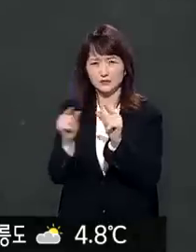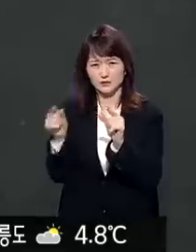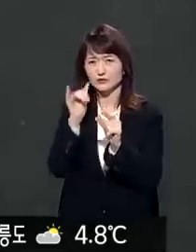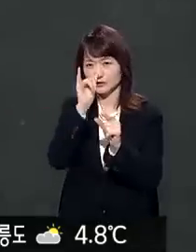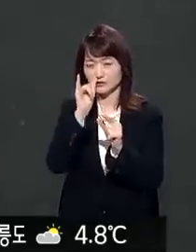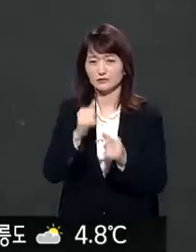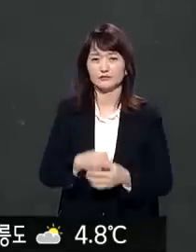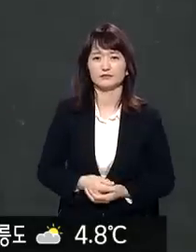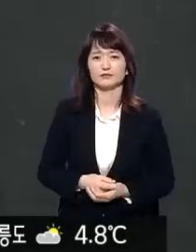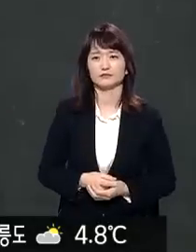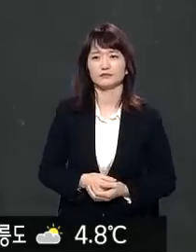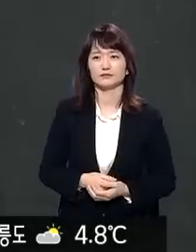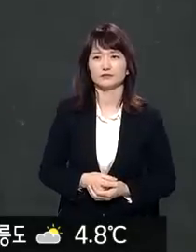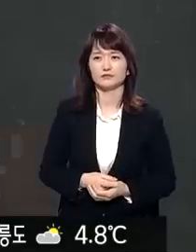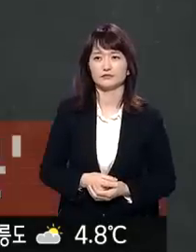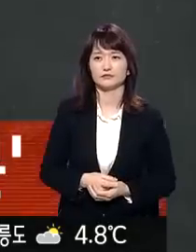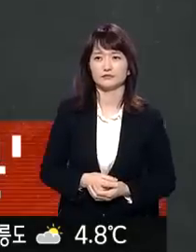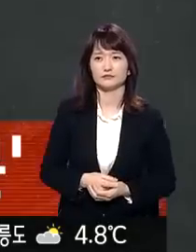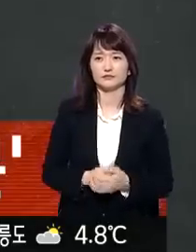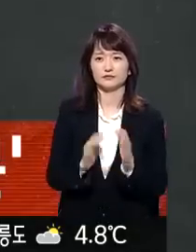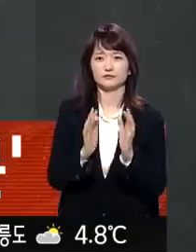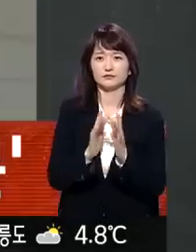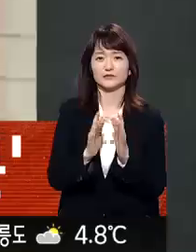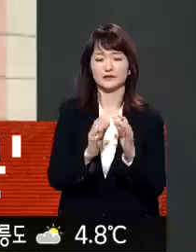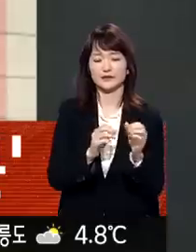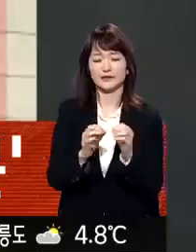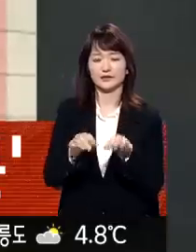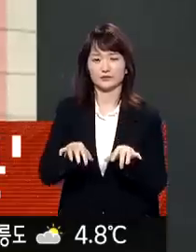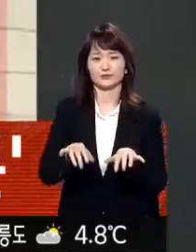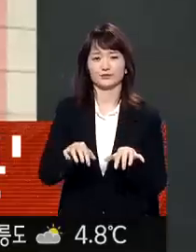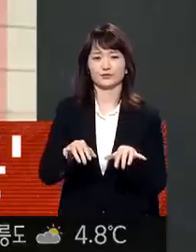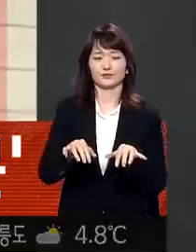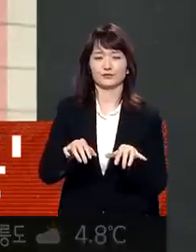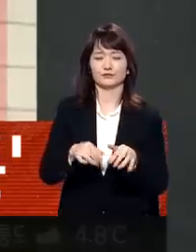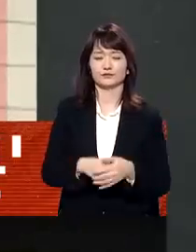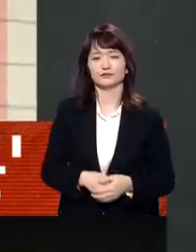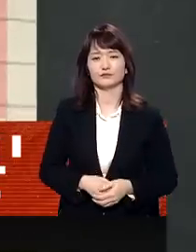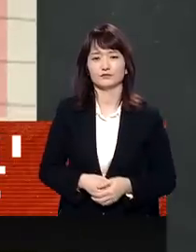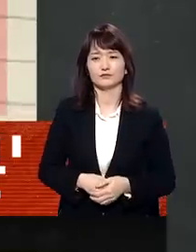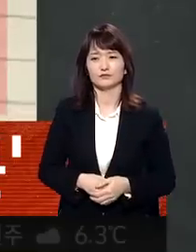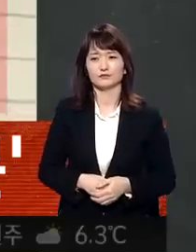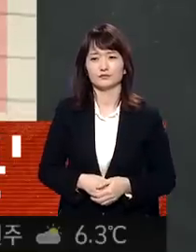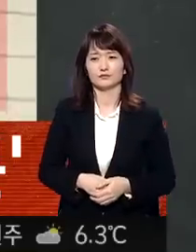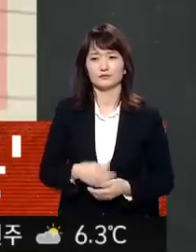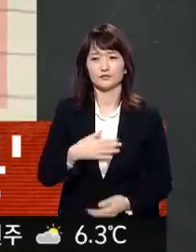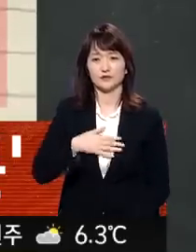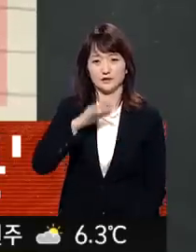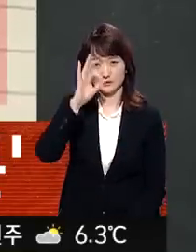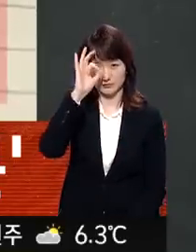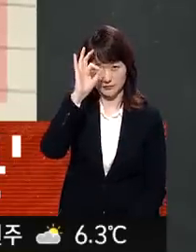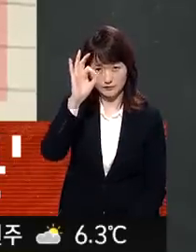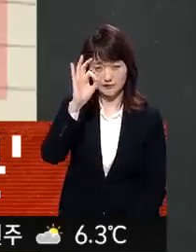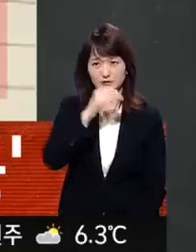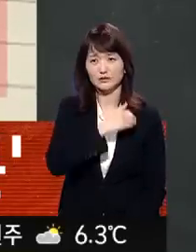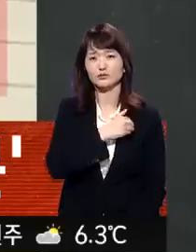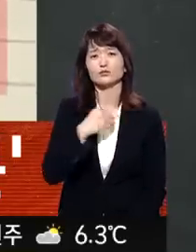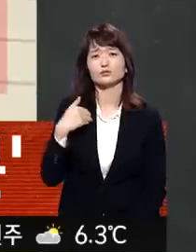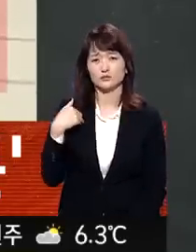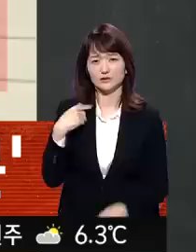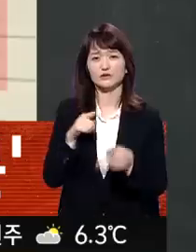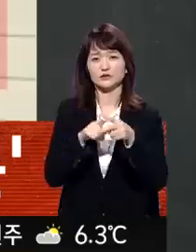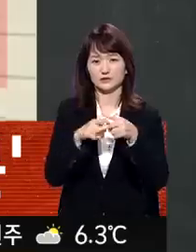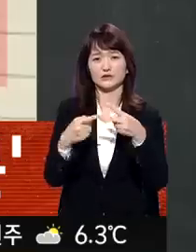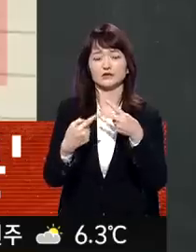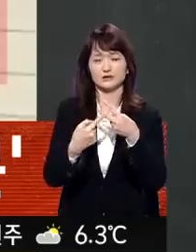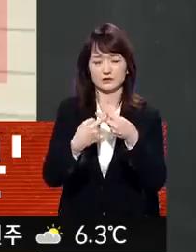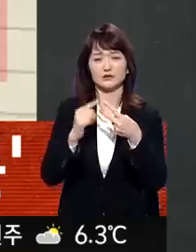모양이에요. 예, 지금 나와 있는 게 온라인 커뮤니티에 나와 있는 내용인데요. 굉장히 제가 봐도 이렇게 충분히 공감되는